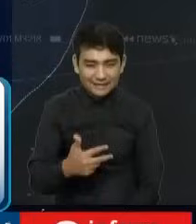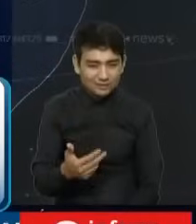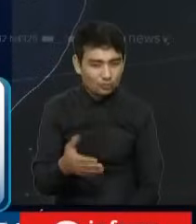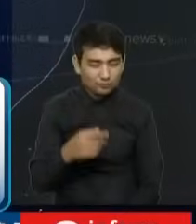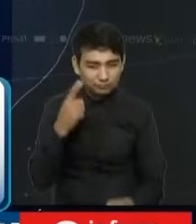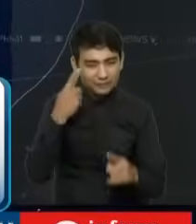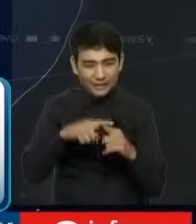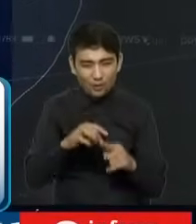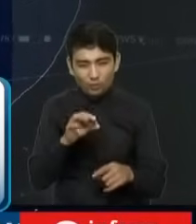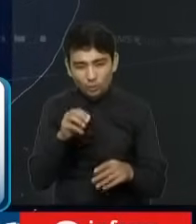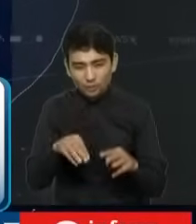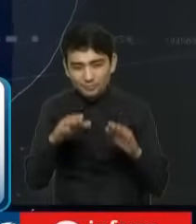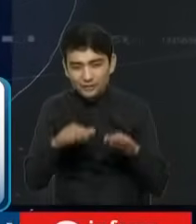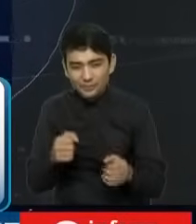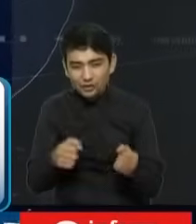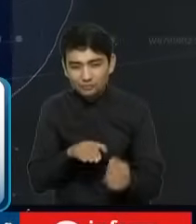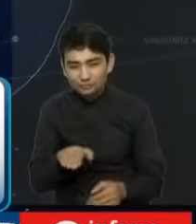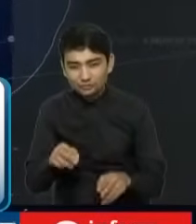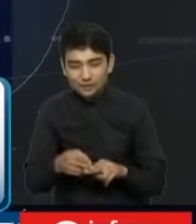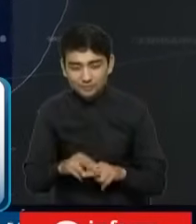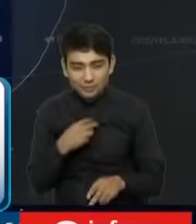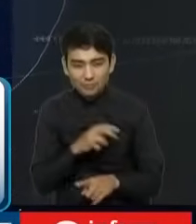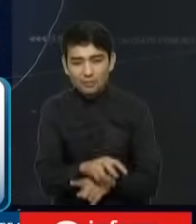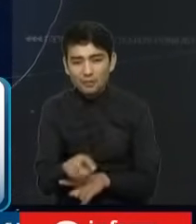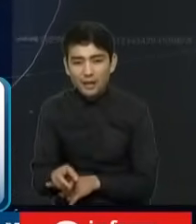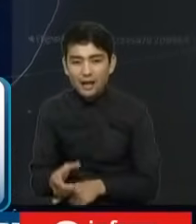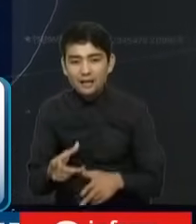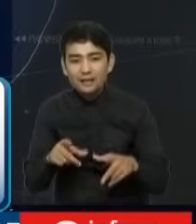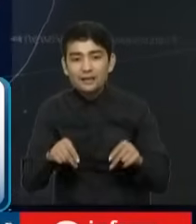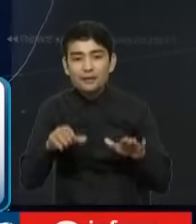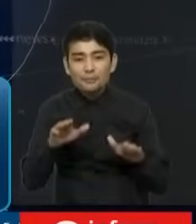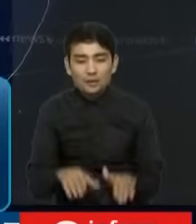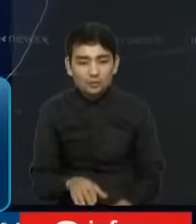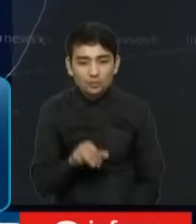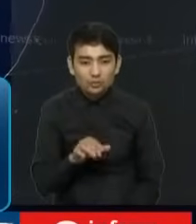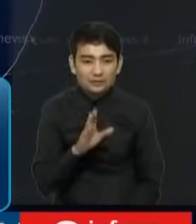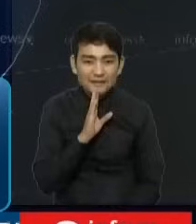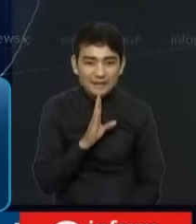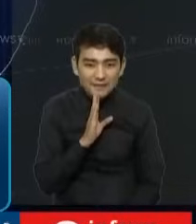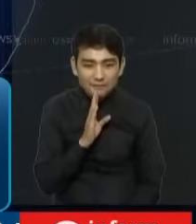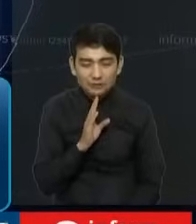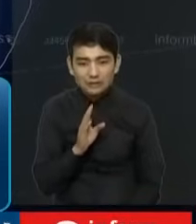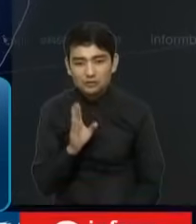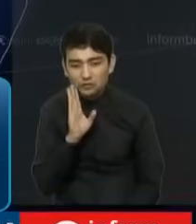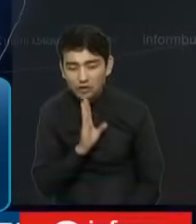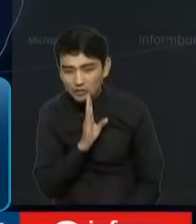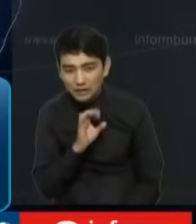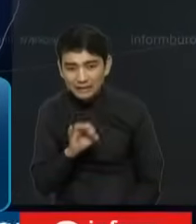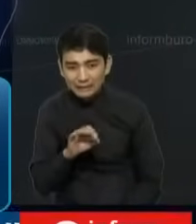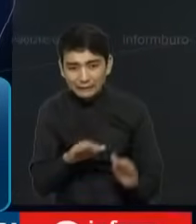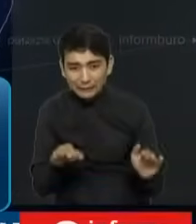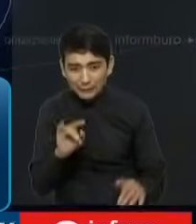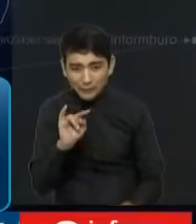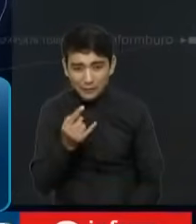На некоторых из этих станций дети техосмотр проводят. Девушки, женщины и дети. Приезжаешь туда, а